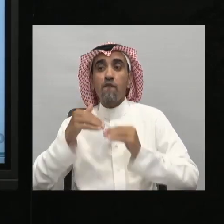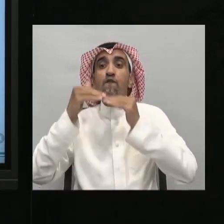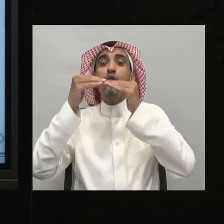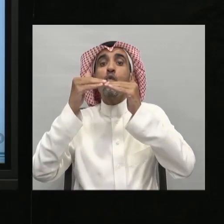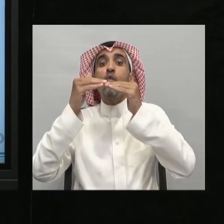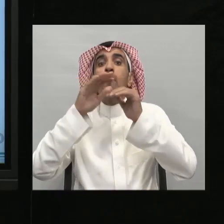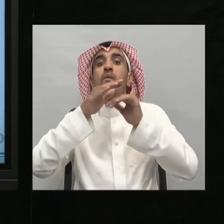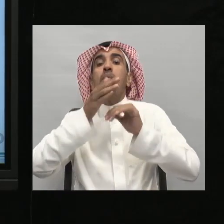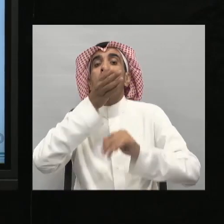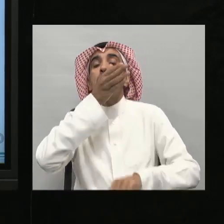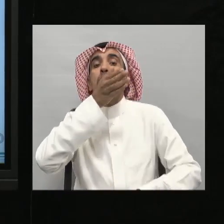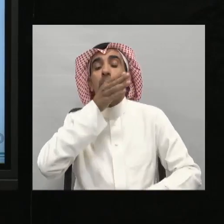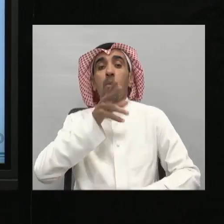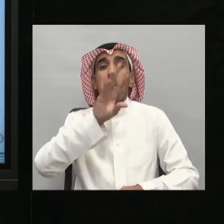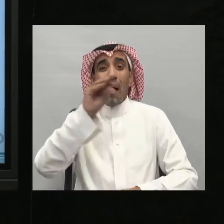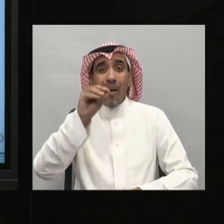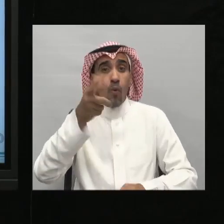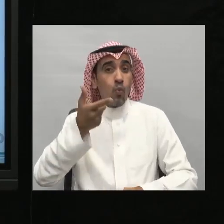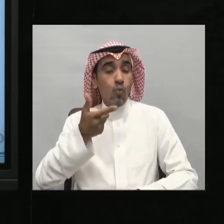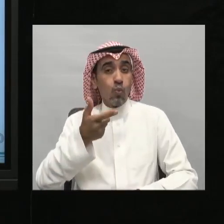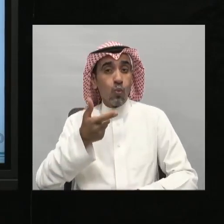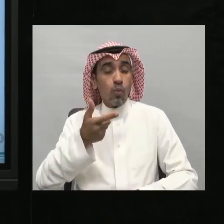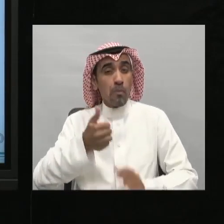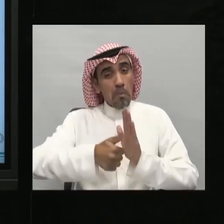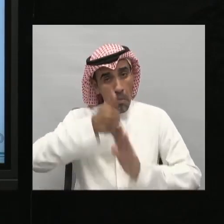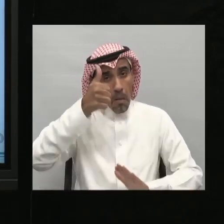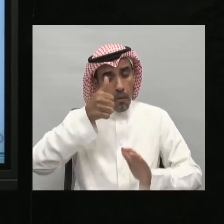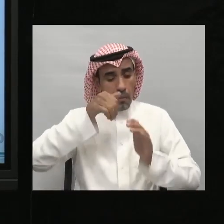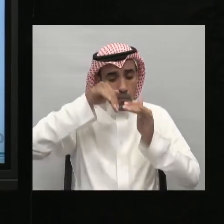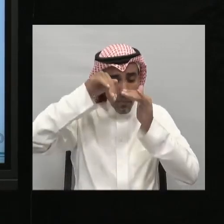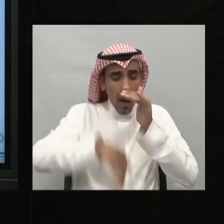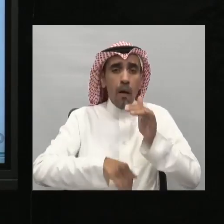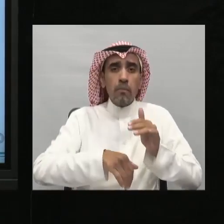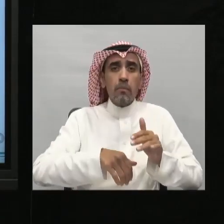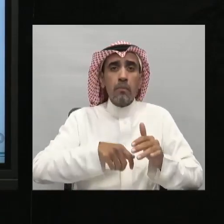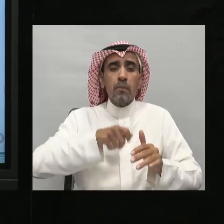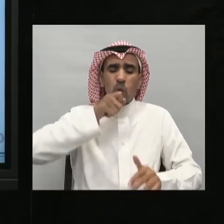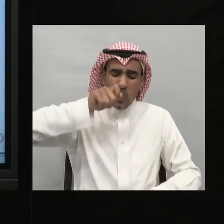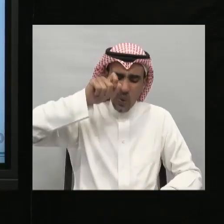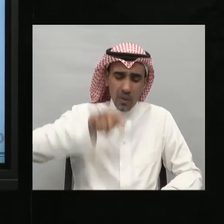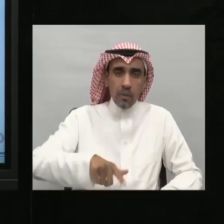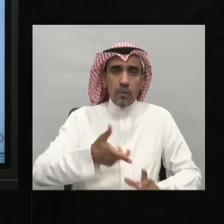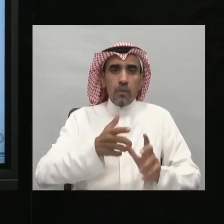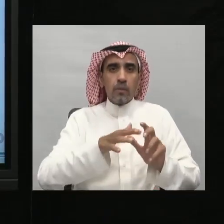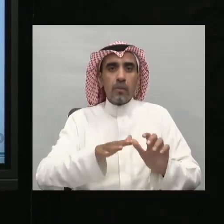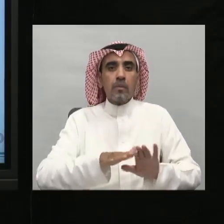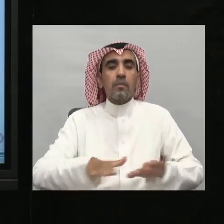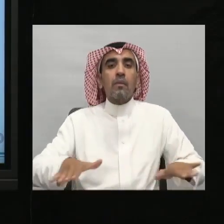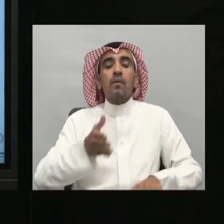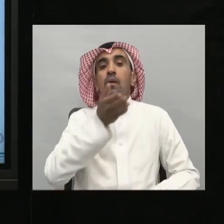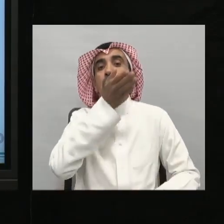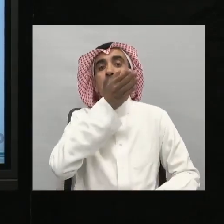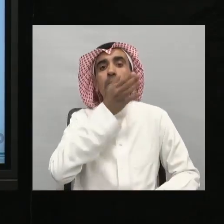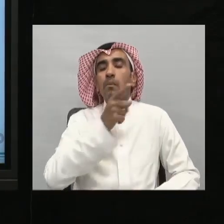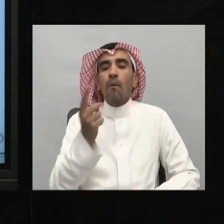فوق سطح الماء أو أعلى سطح الماء، وأيضا تستطيع أيضا الالتصاق أسفل أو في الأجسام التي تكون تحت سطح ماذا؟